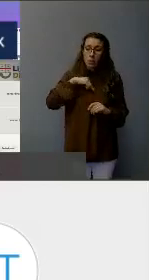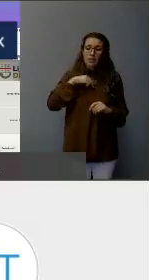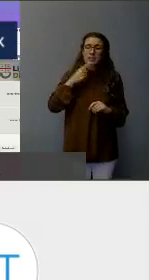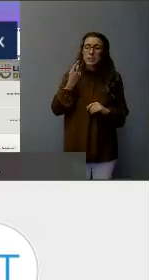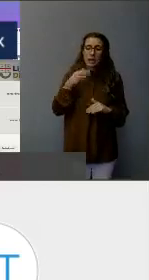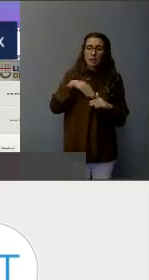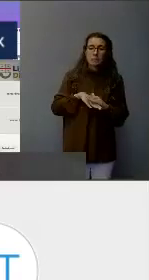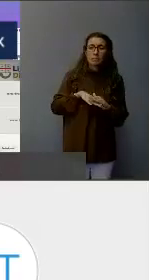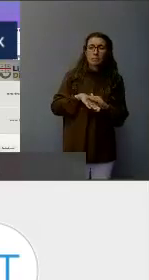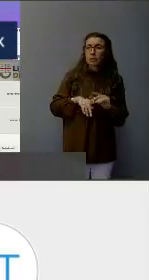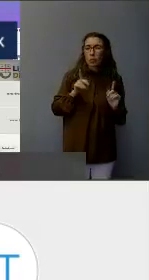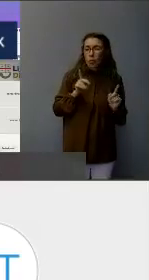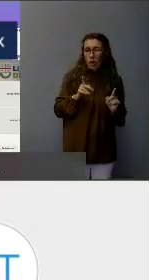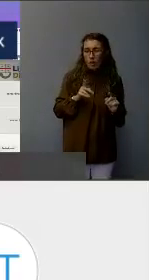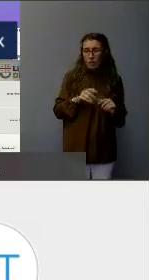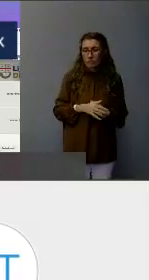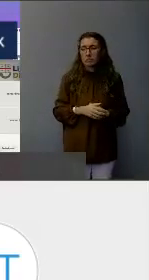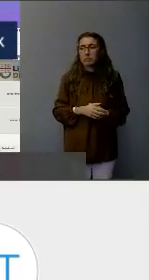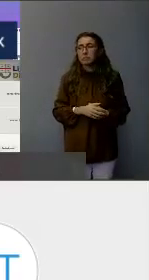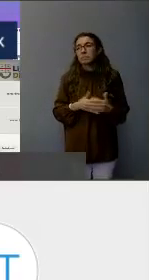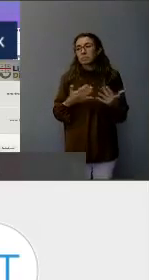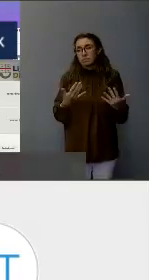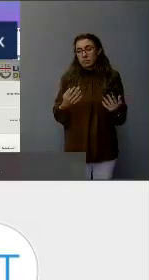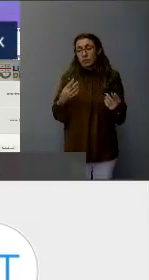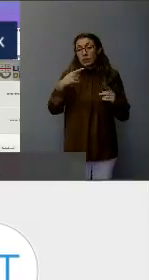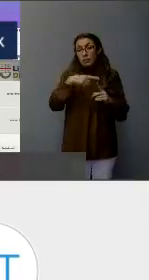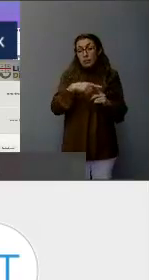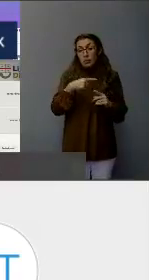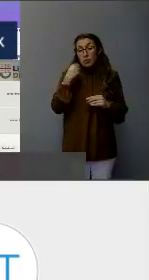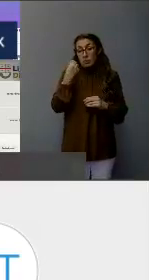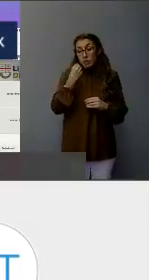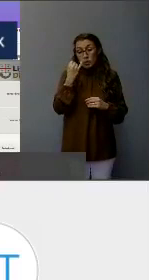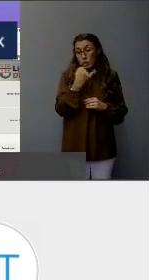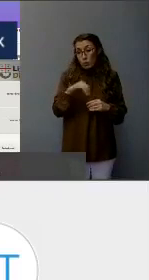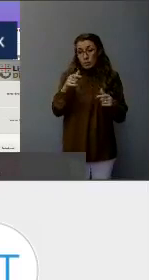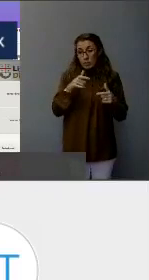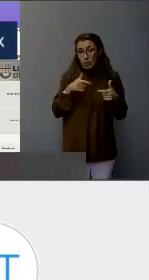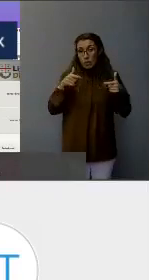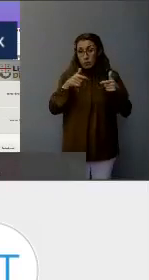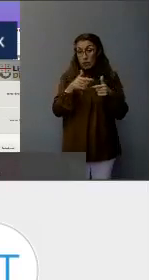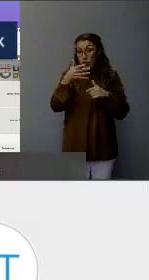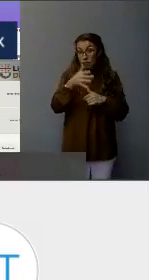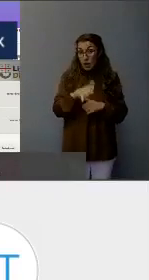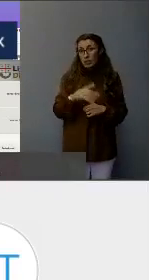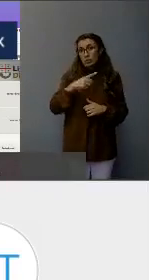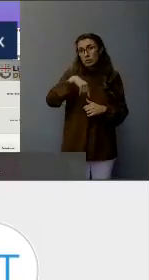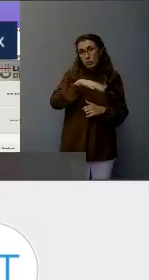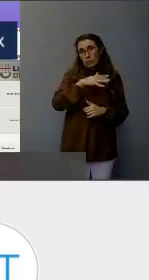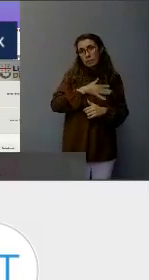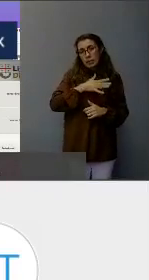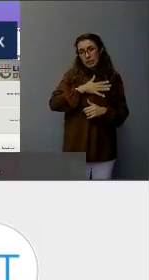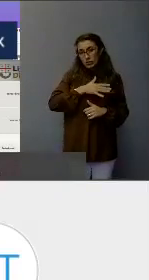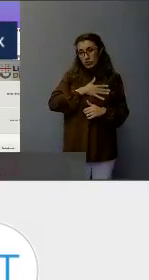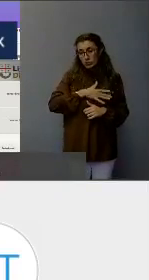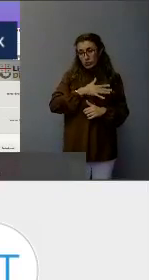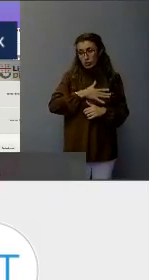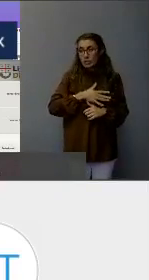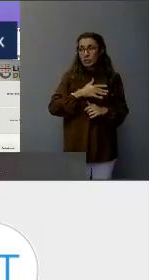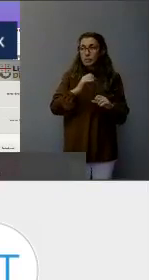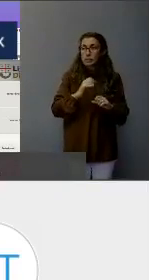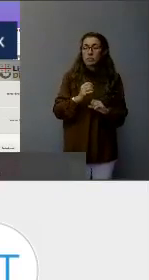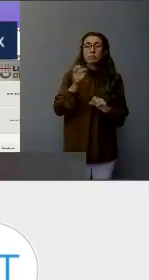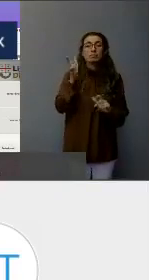proprietà inoltre nell'ultima commissione che abbiamo fatto abbiamo avuto il piacere finalmente di poter audire